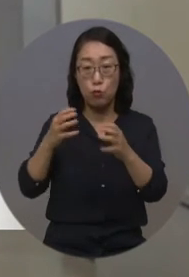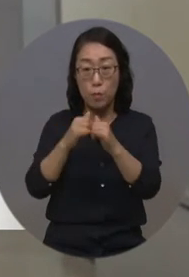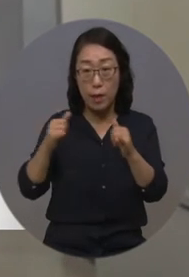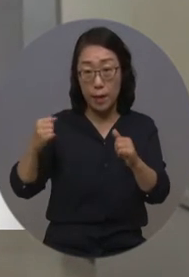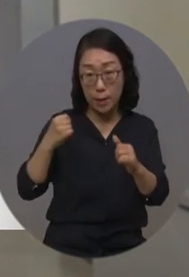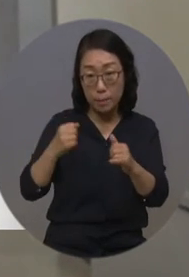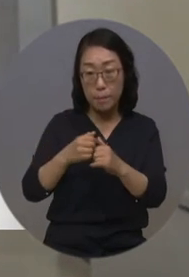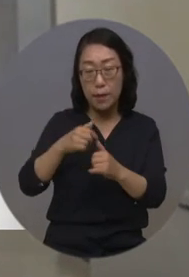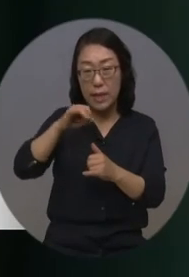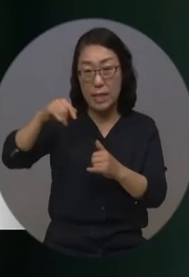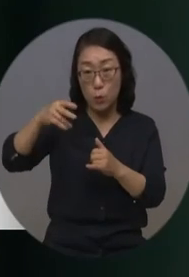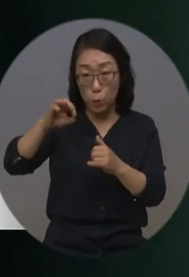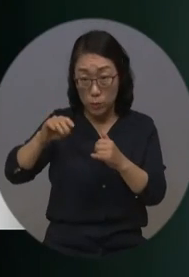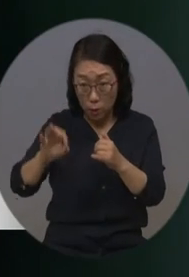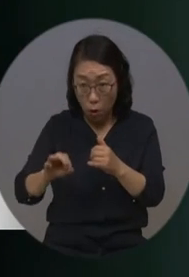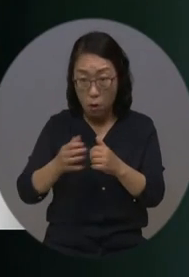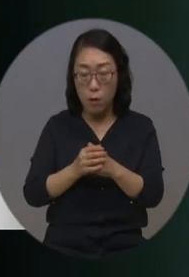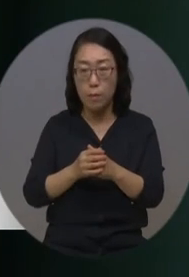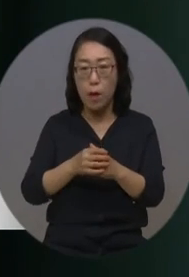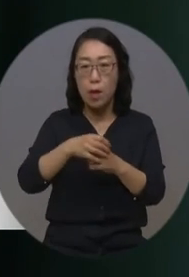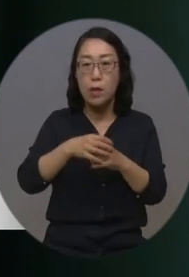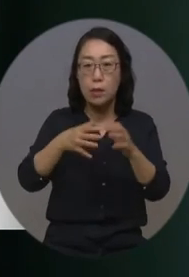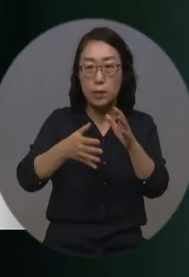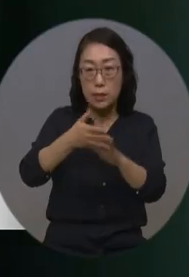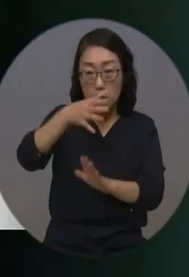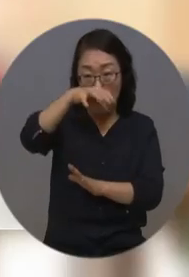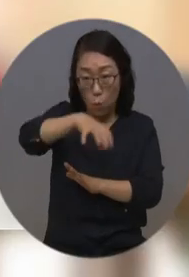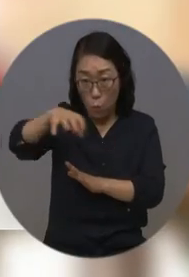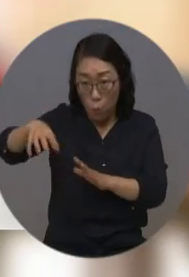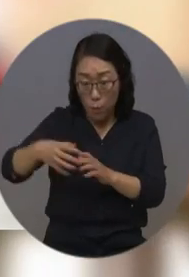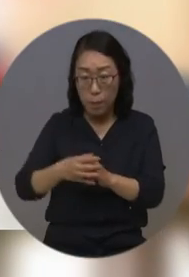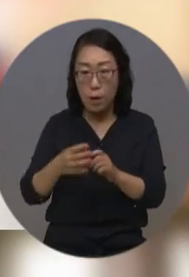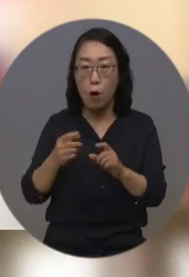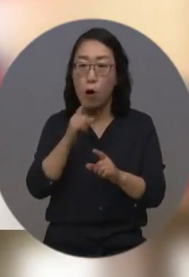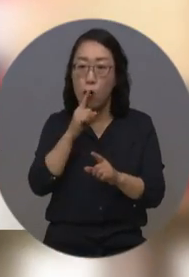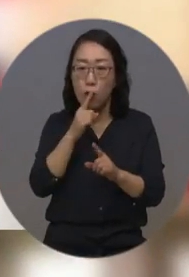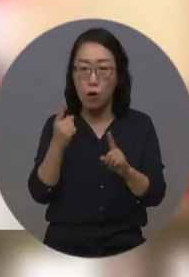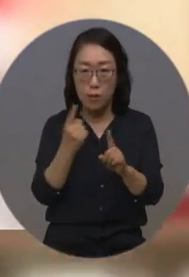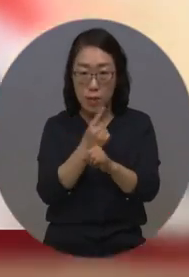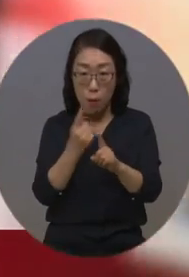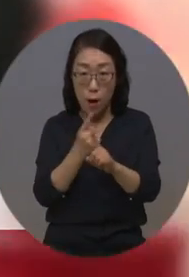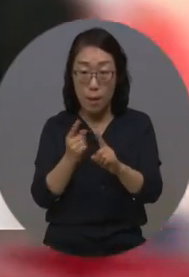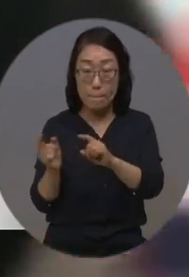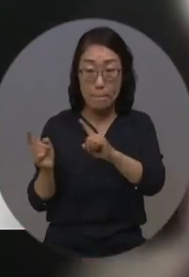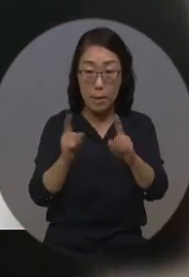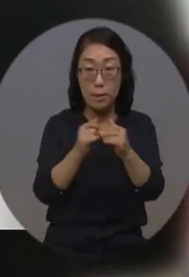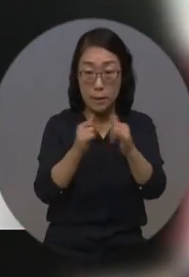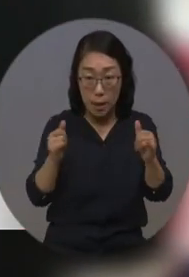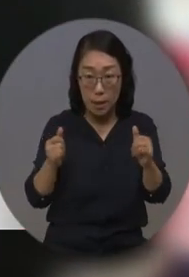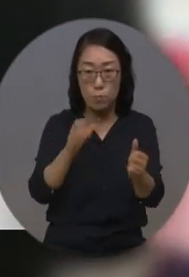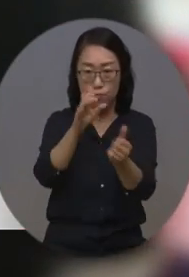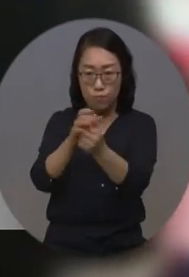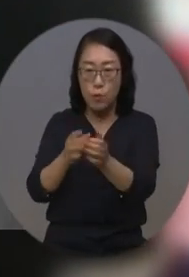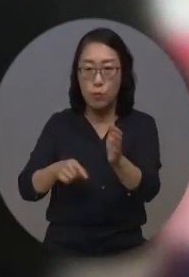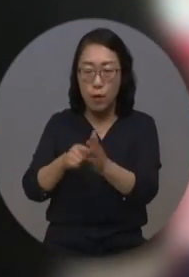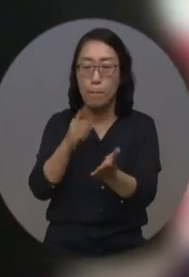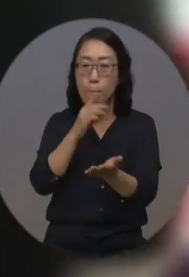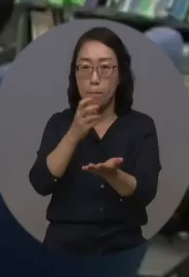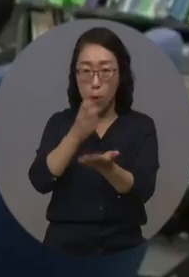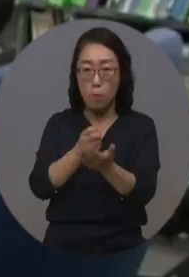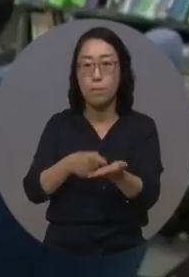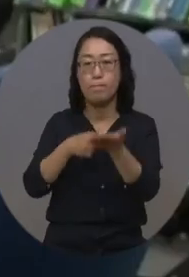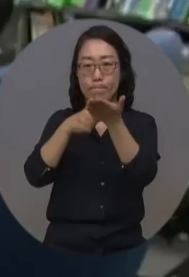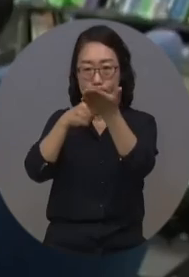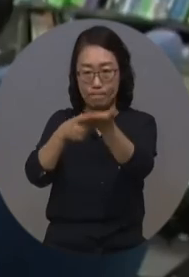특수학교 돈의 시도 교육행정 기간에 언어 재활 4 를 두도록 하는 내용의 개정안을 대표 발의했다고 밝혔습니다